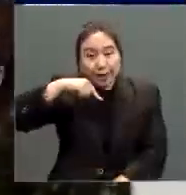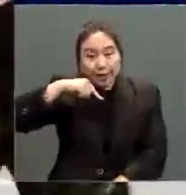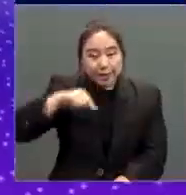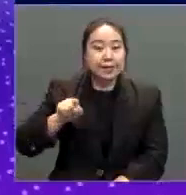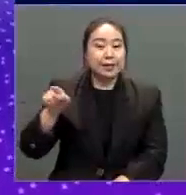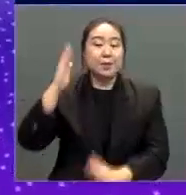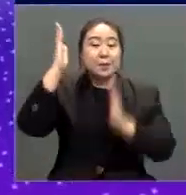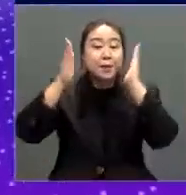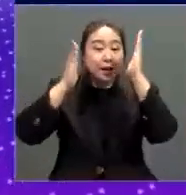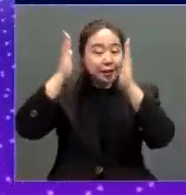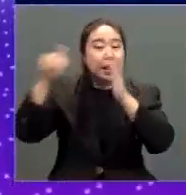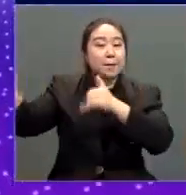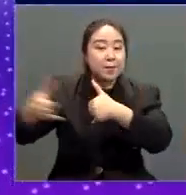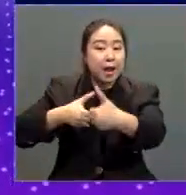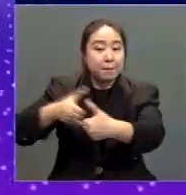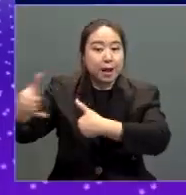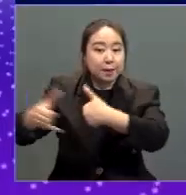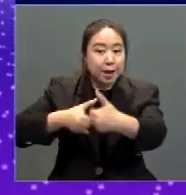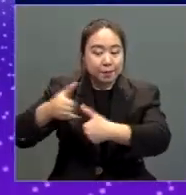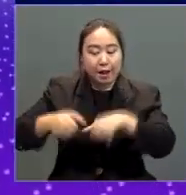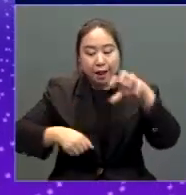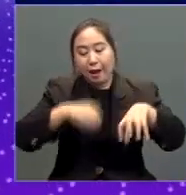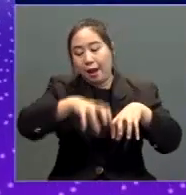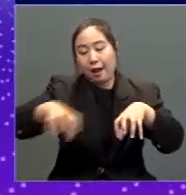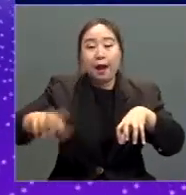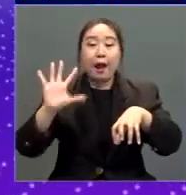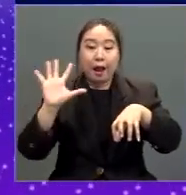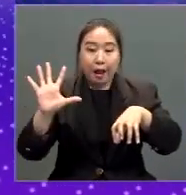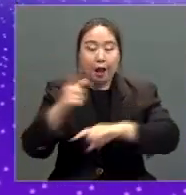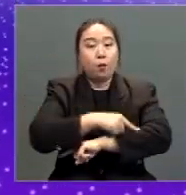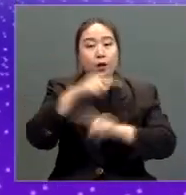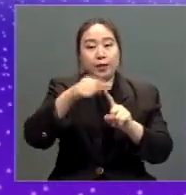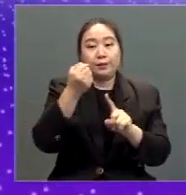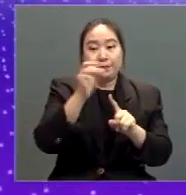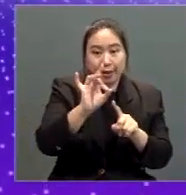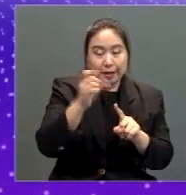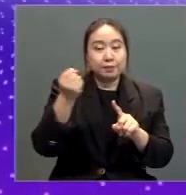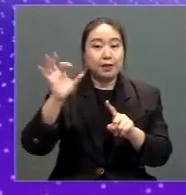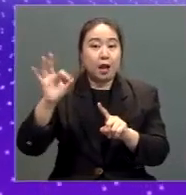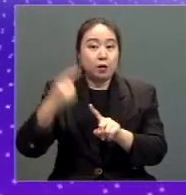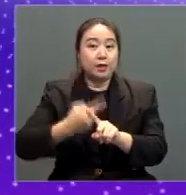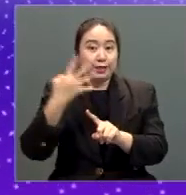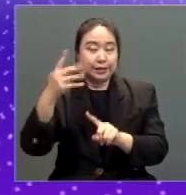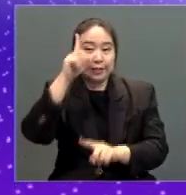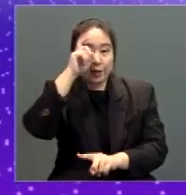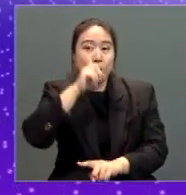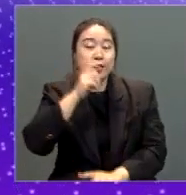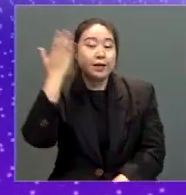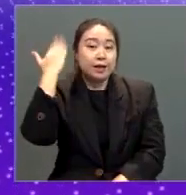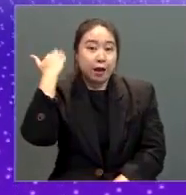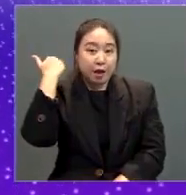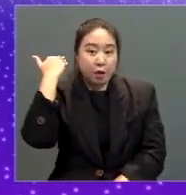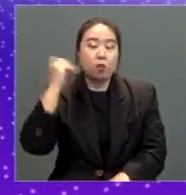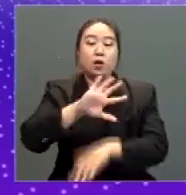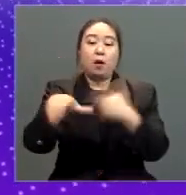างกลับมาจากมาเลเซียผ่านด่าน5แห่งวันที่18และ19เมษายนก็คือเสาร์อาทิตย์ที่ผ่านม